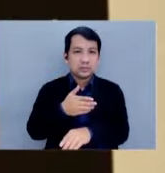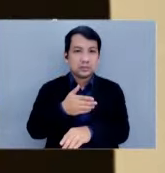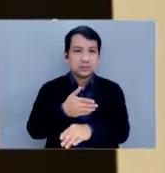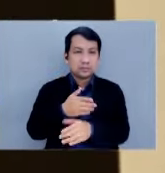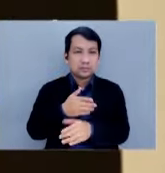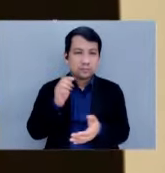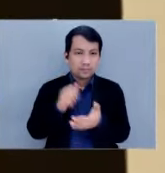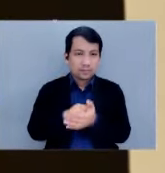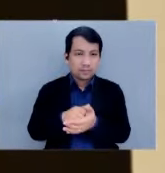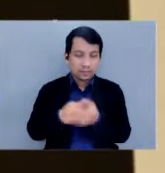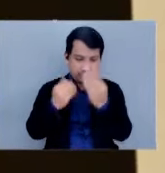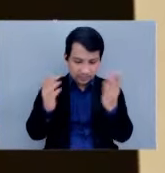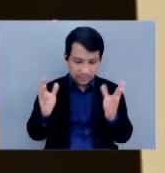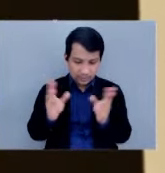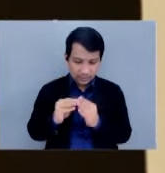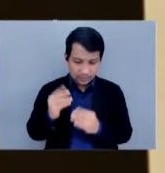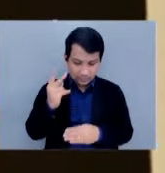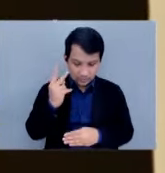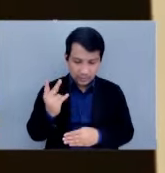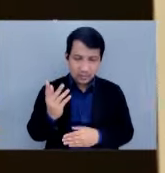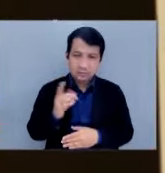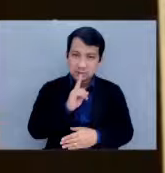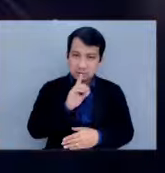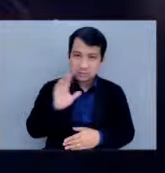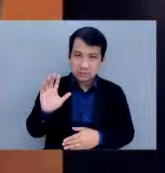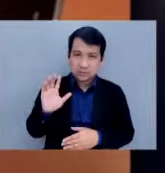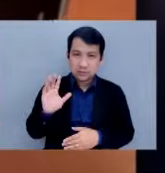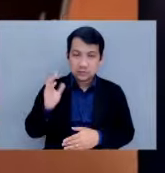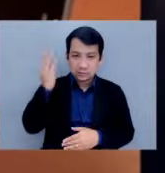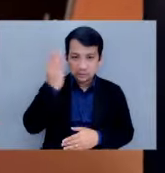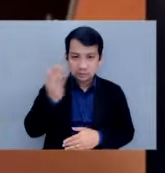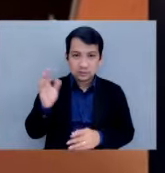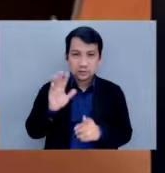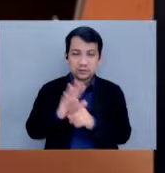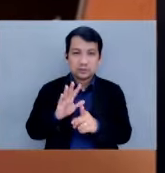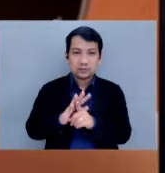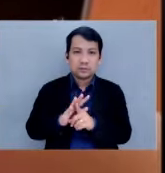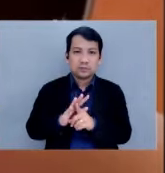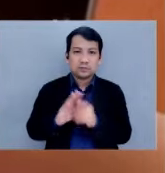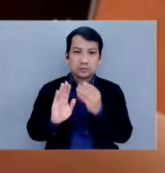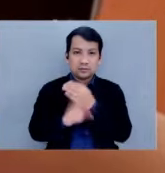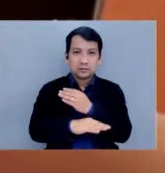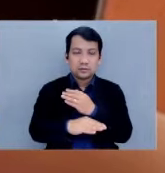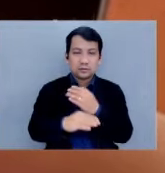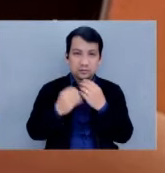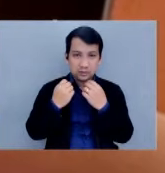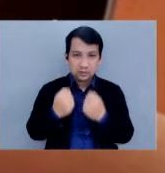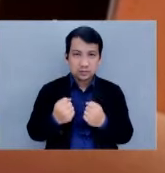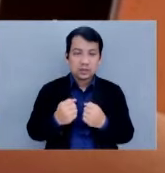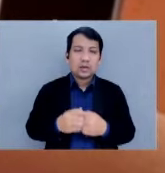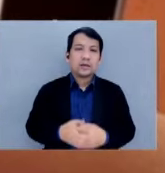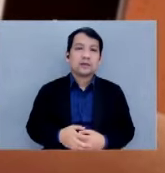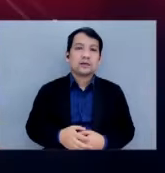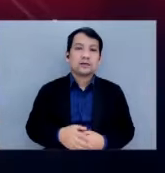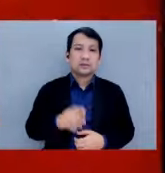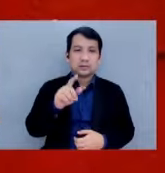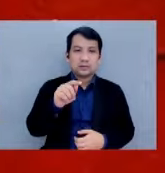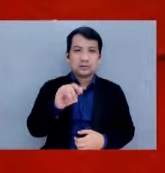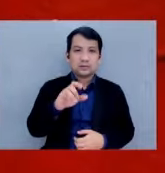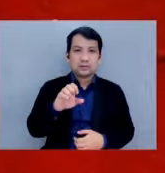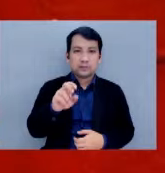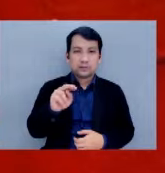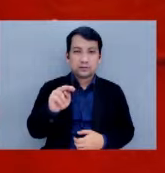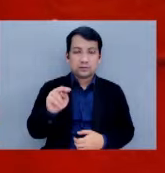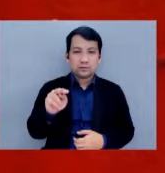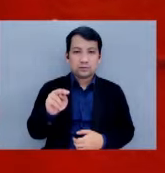kanyang caption, nag-promise ang K-pop idol sa fans na babalik siyang healthy. Si Taeyong ang first NCT member na sumabak